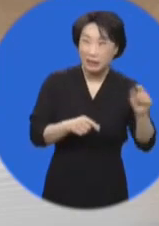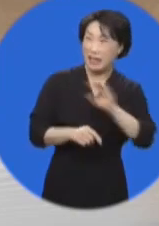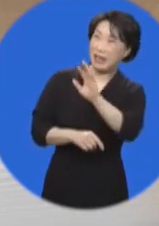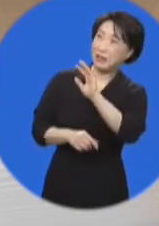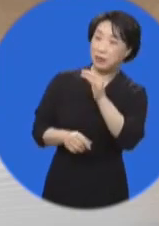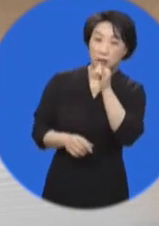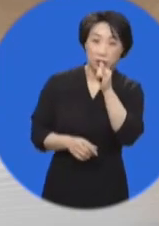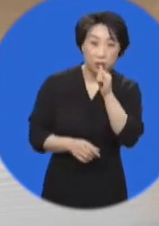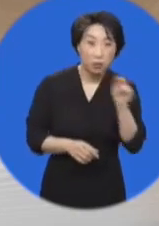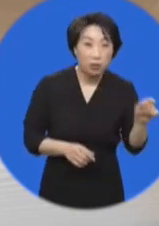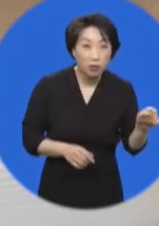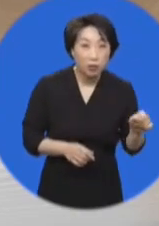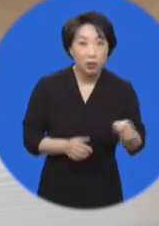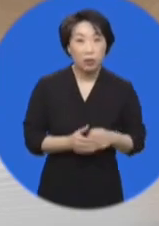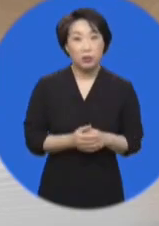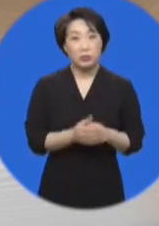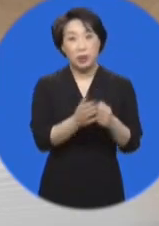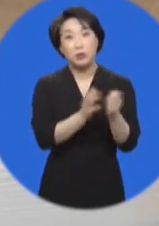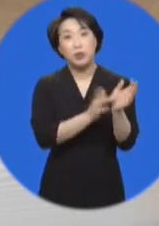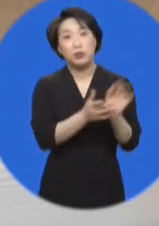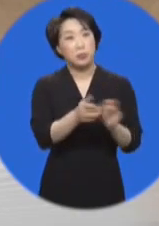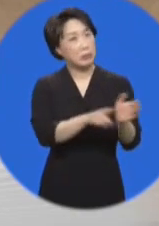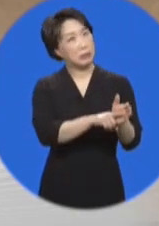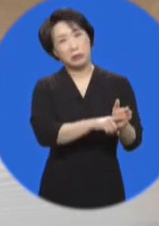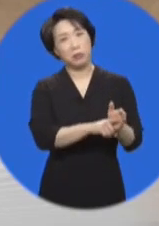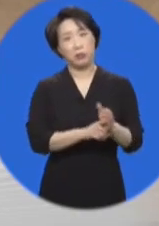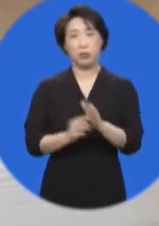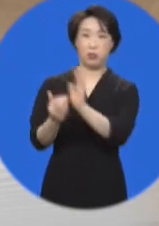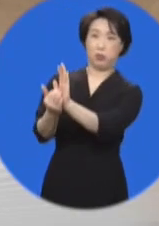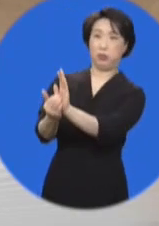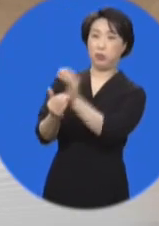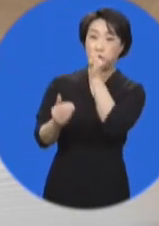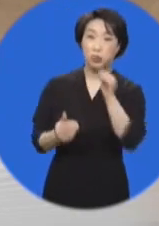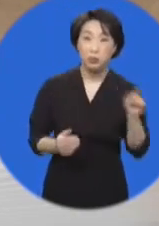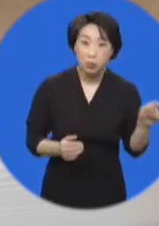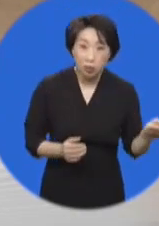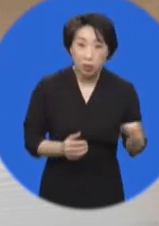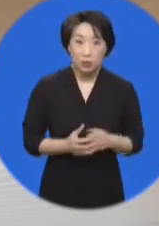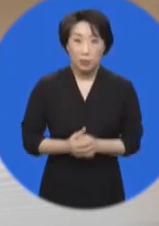아니잖아, 그래서 예수 믿는 것을 거부하는 거예요.